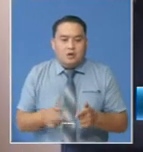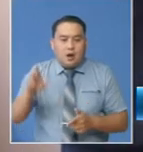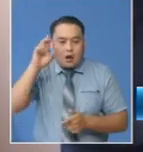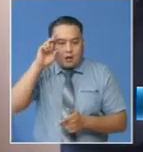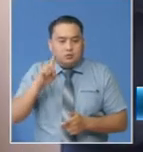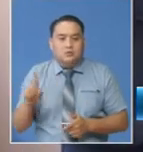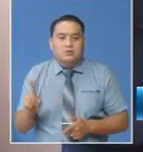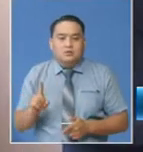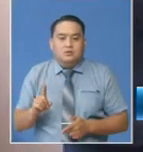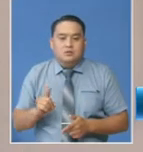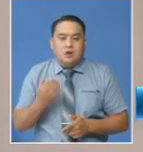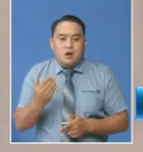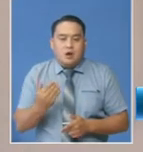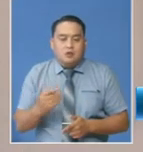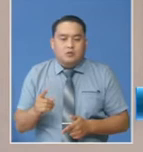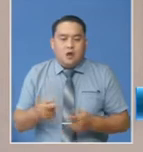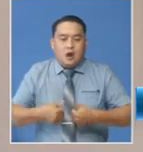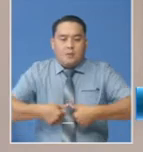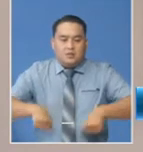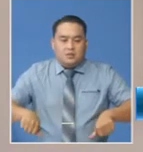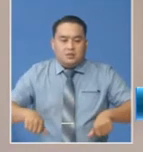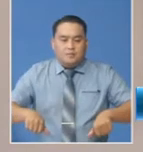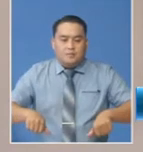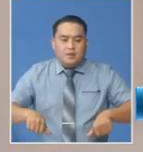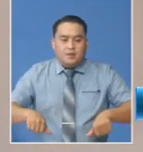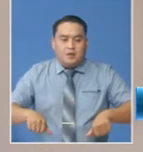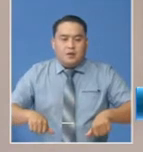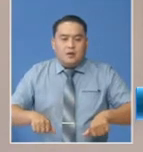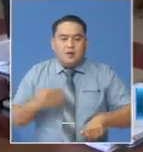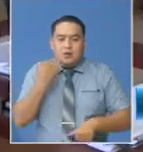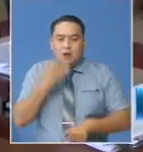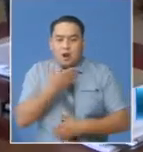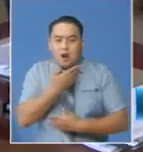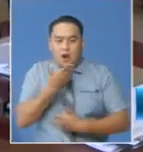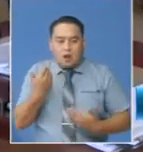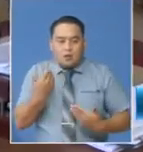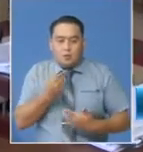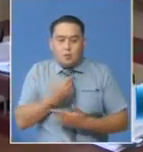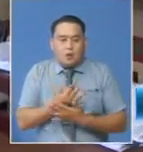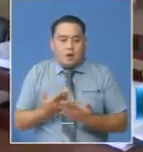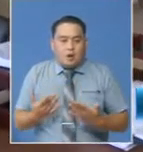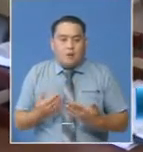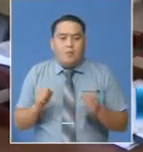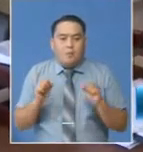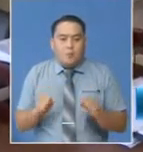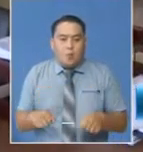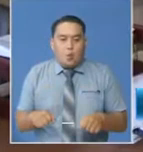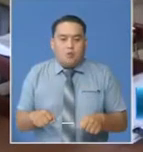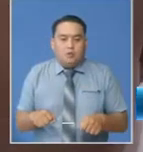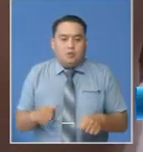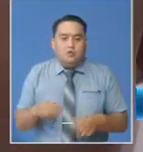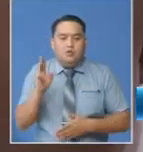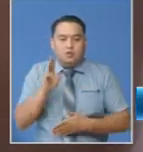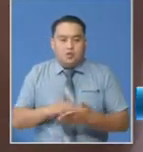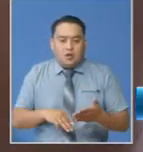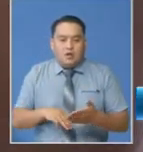государственных символов, подозревают члены комиссии. Впрочем, за некачественную продукцию вскоре тоже можно будет схлопотать